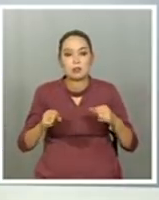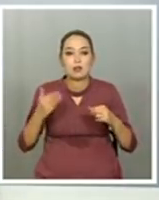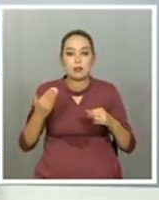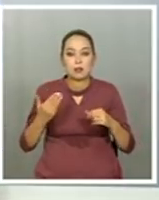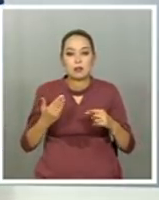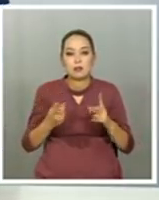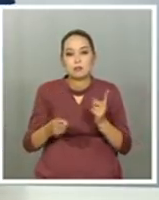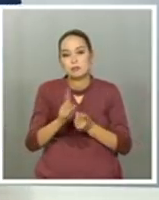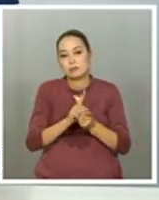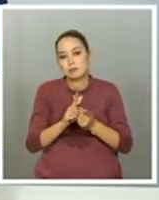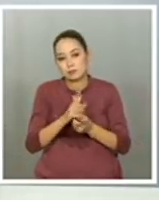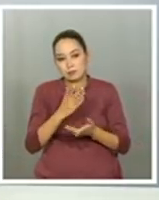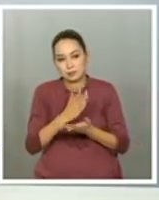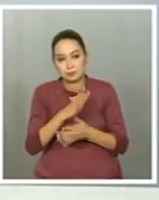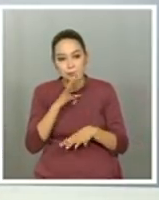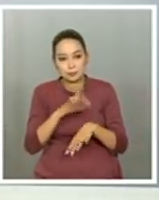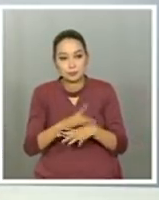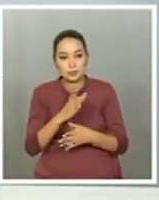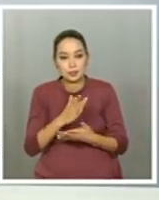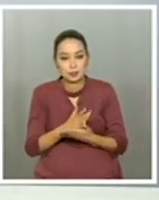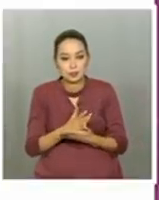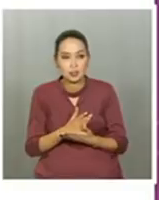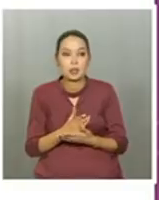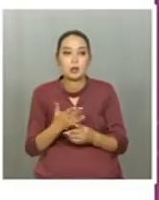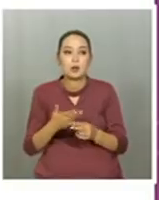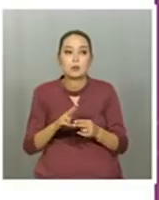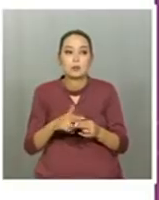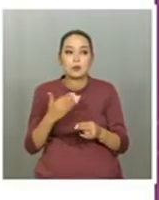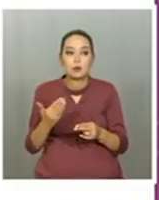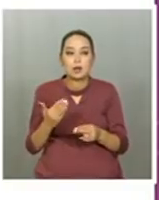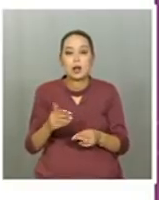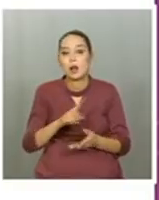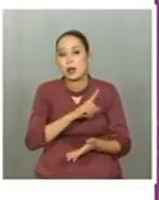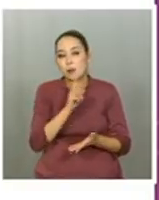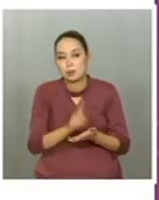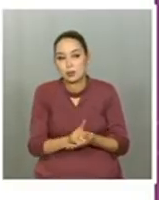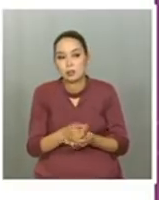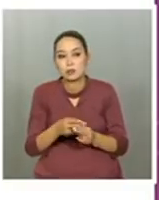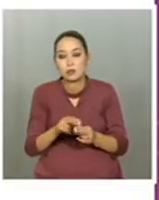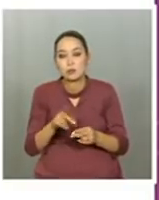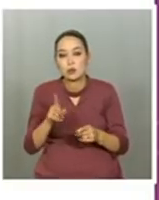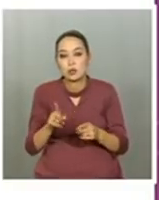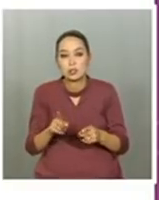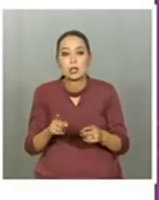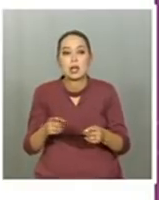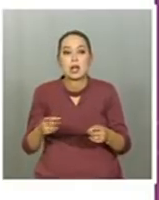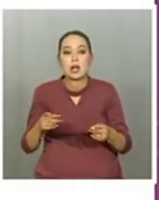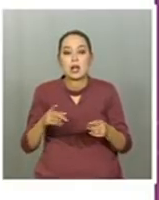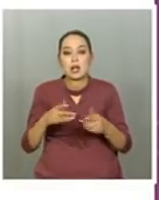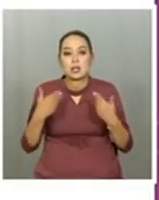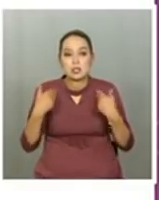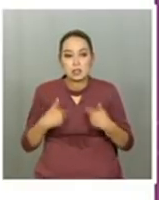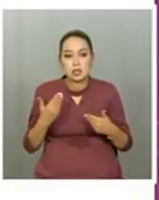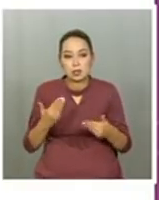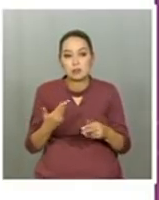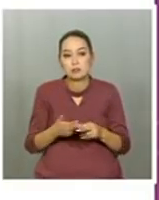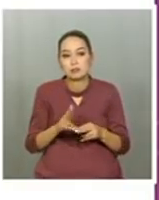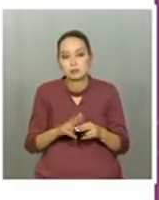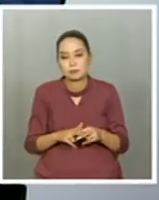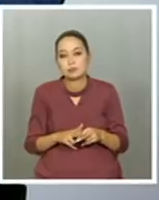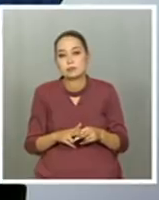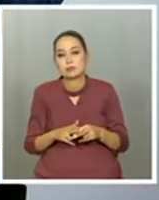жерде байқай аламыз. Және ескере кететіні, шартты түрде бұл денелер өзара әрекеттесуі тұйық жүйеде орындалып